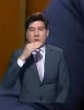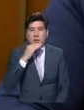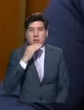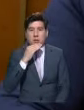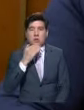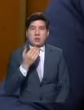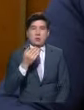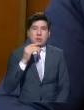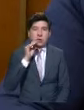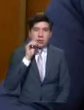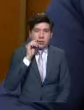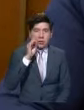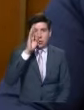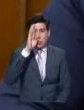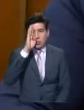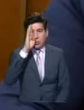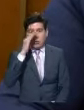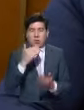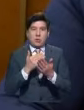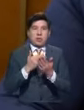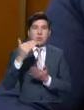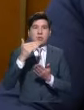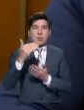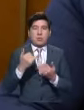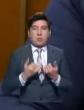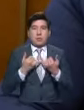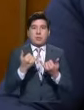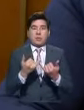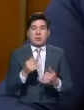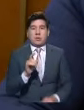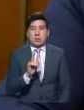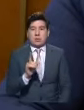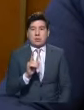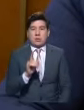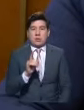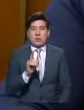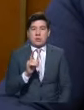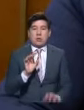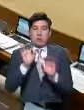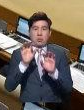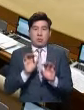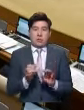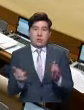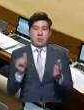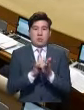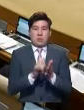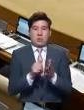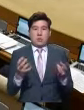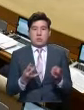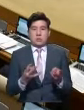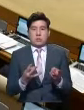ер азаматтың рөлін көтеру үшін бәлкім отағасы туралы заң қабылдауымыз керек шығар.